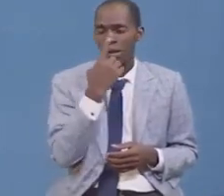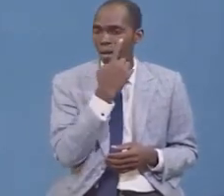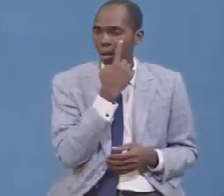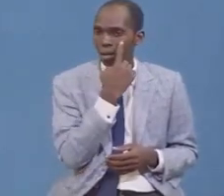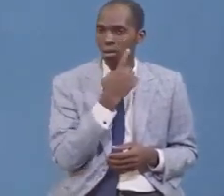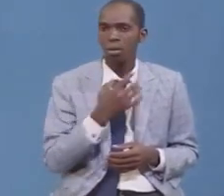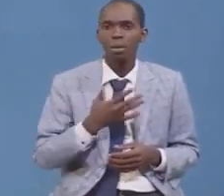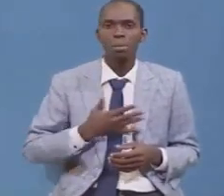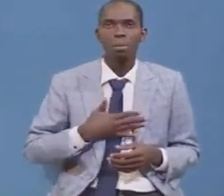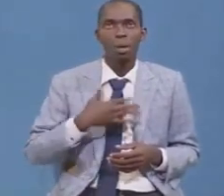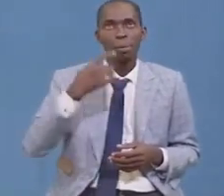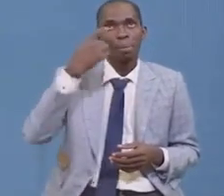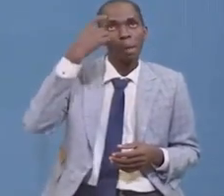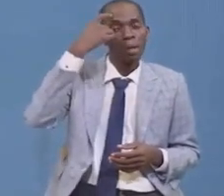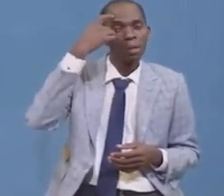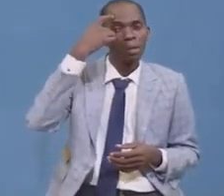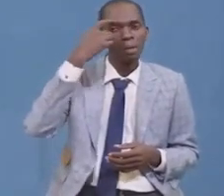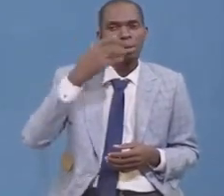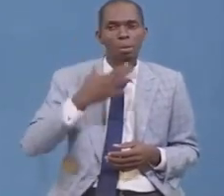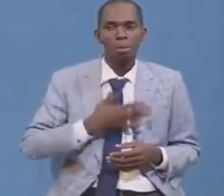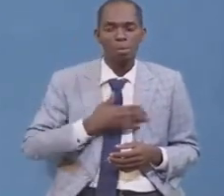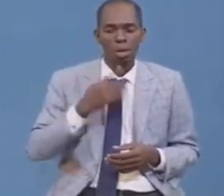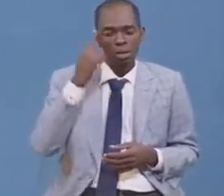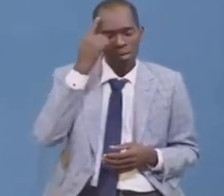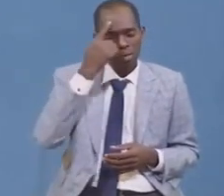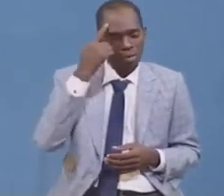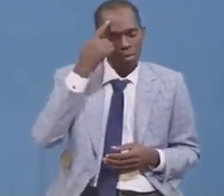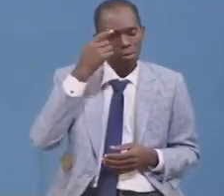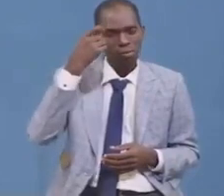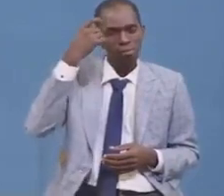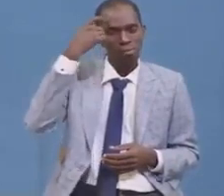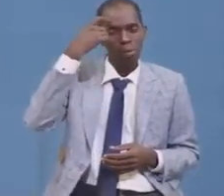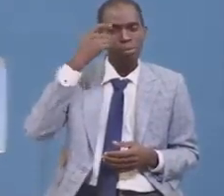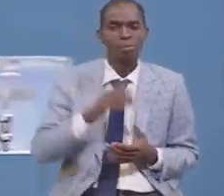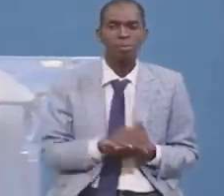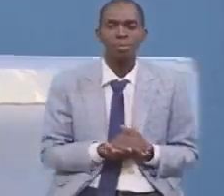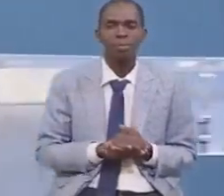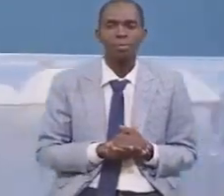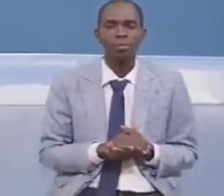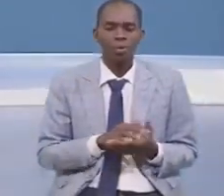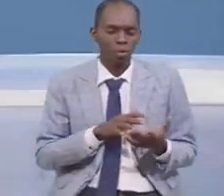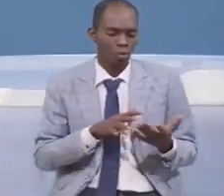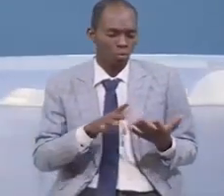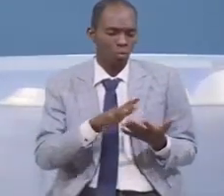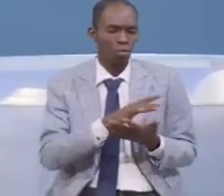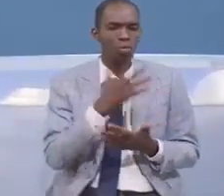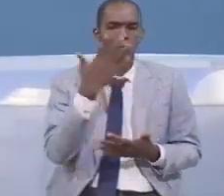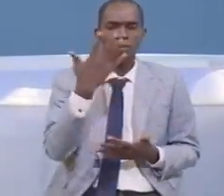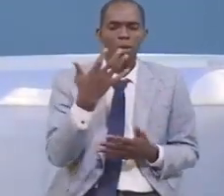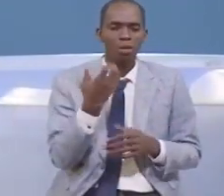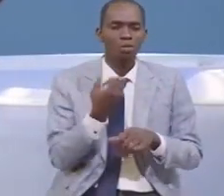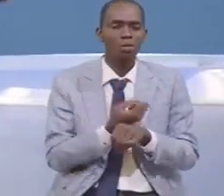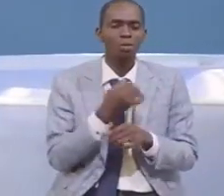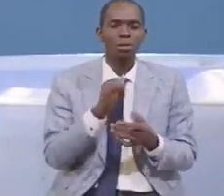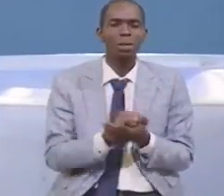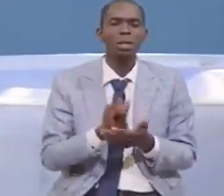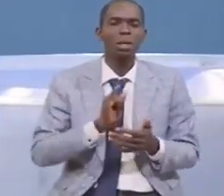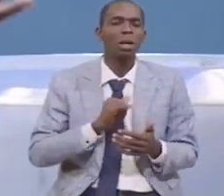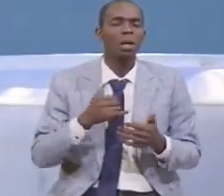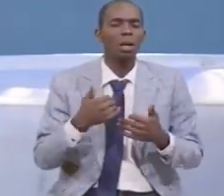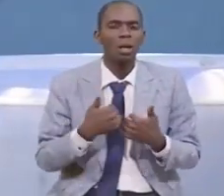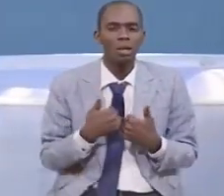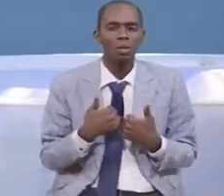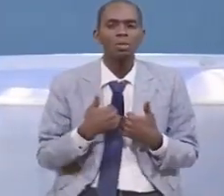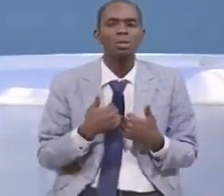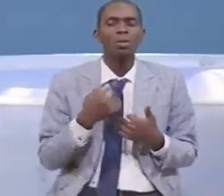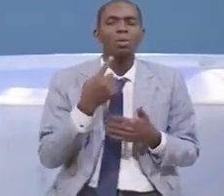కన్నులు, మై మైండ్, నా మనసు, మై థింకింగ్ ఫకల్టీ, నా ఆలోచన ప్రకారంగా. Those 5 stones that I have. ఈ 5 రాళ్ళు నేను కలిగి ఉన్నాను.